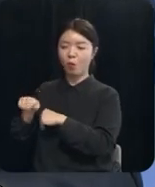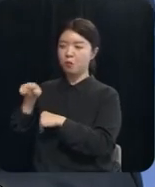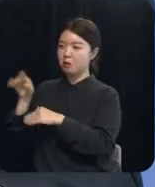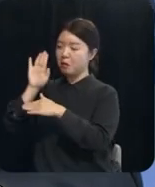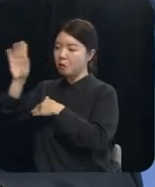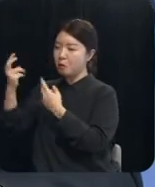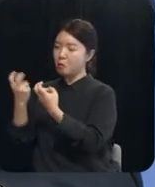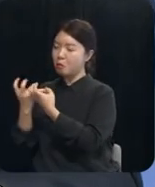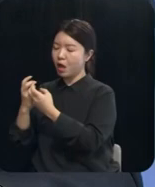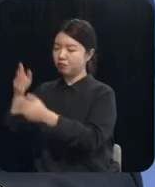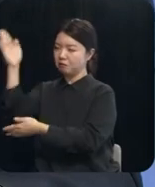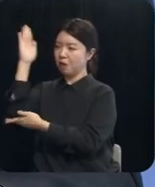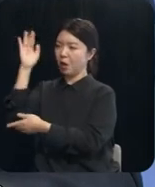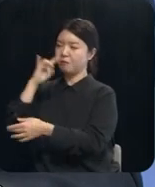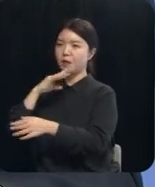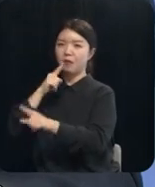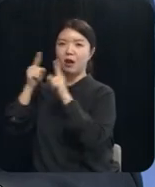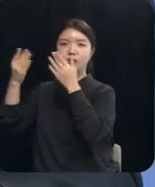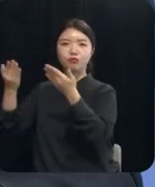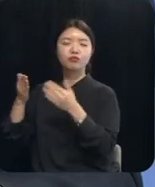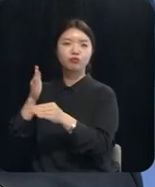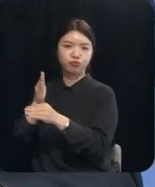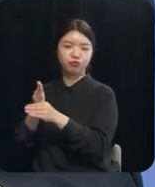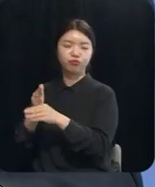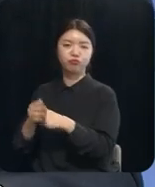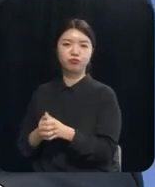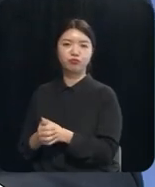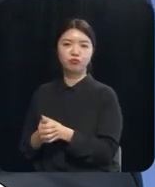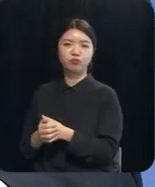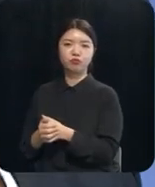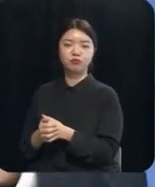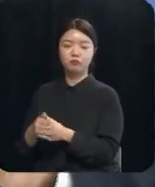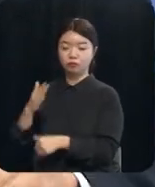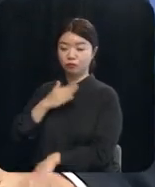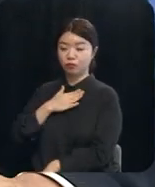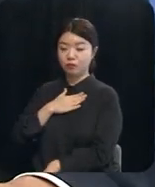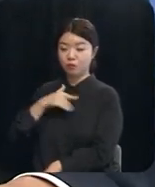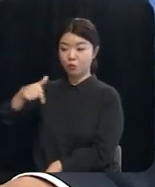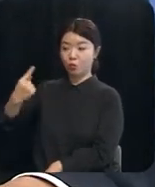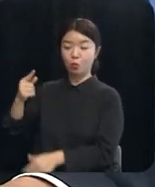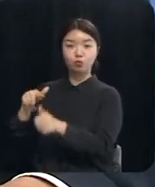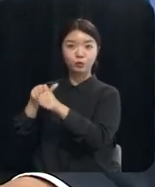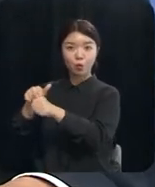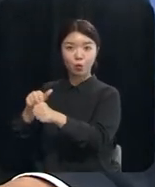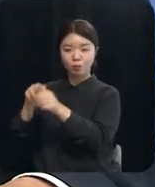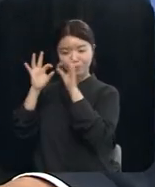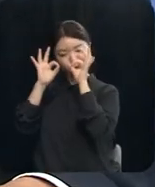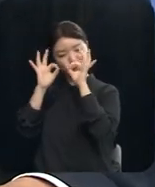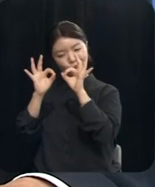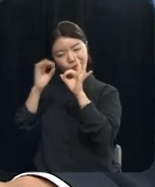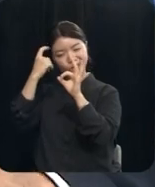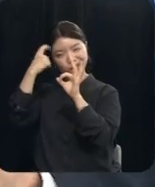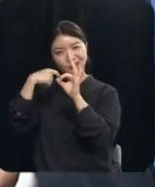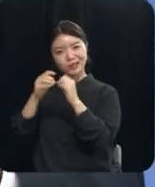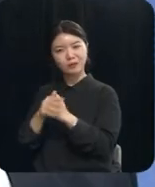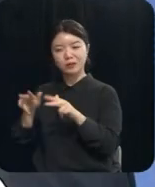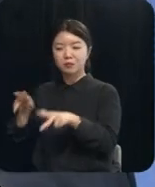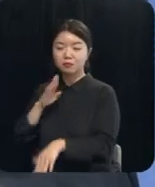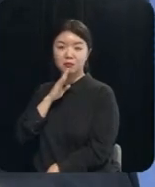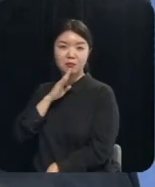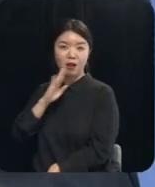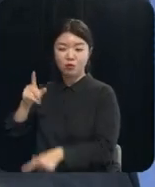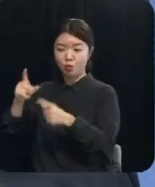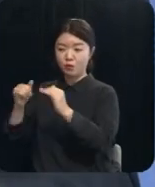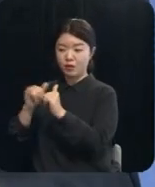이렇다만 말씀하고 계십니다. 이걸 해주겠다, 해주겠다. 저는 고기철 후보를 보는 듯합니다. 당장